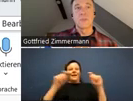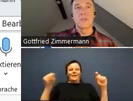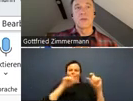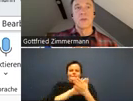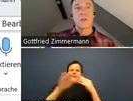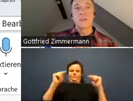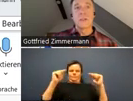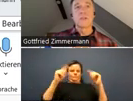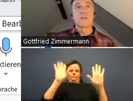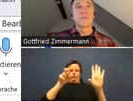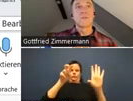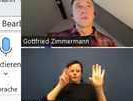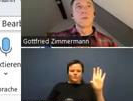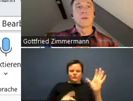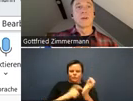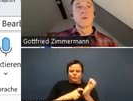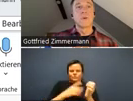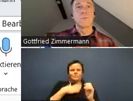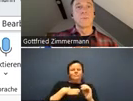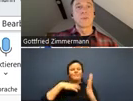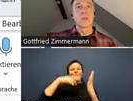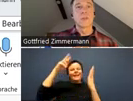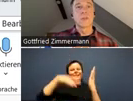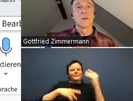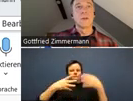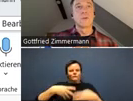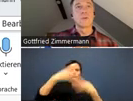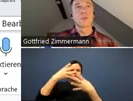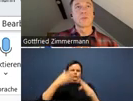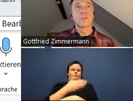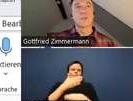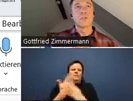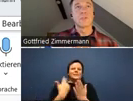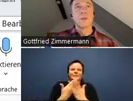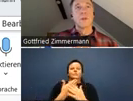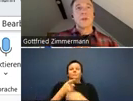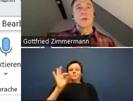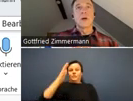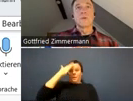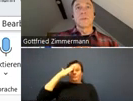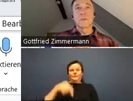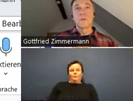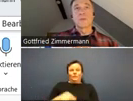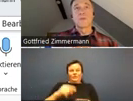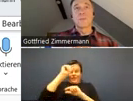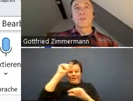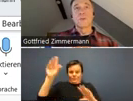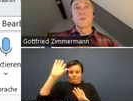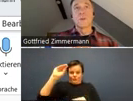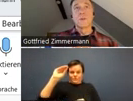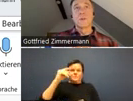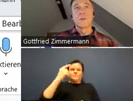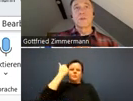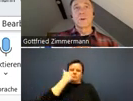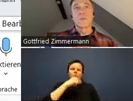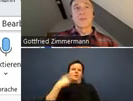ist. Zum Beispiel hier, diese Lizenzinformationen haben wir hier später, Autorenschaft und Lizenz. Und auch die